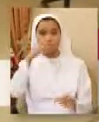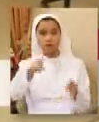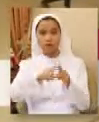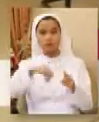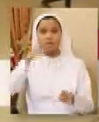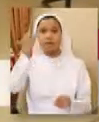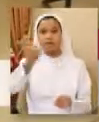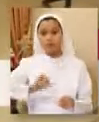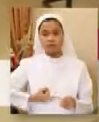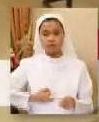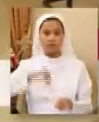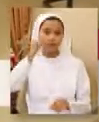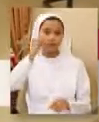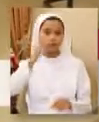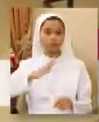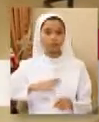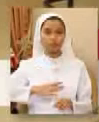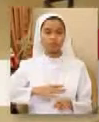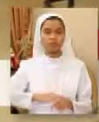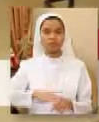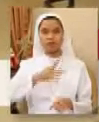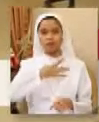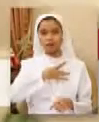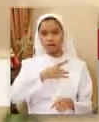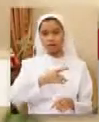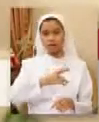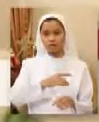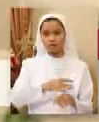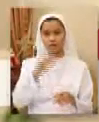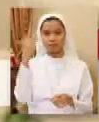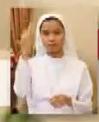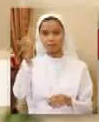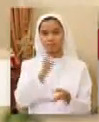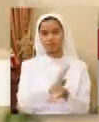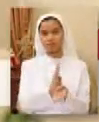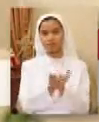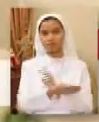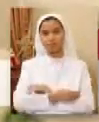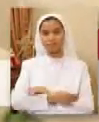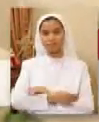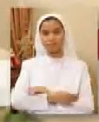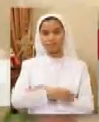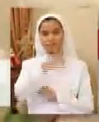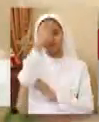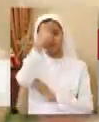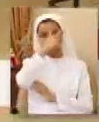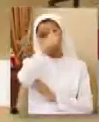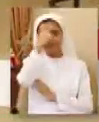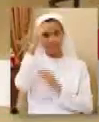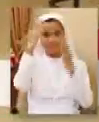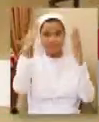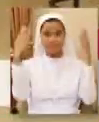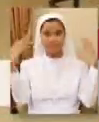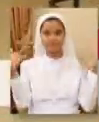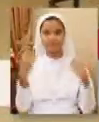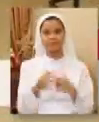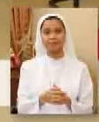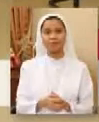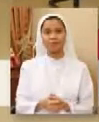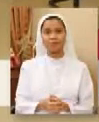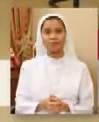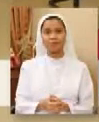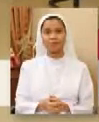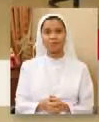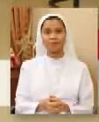for aspiring. Woodrigo lang these sisters. Pero maganda yung congregation nila eh. Pagpapakilita sila ng superiora,